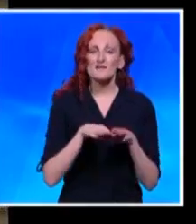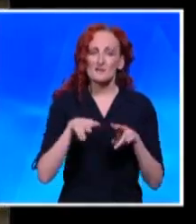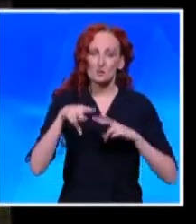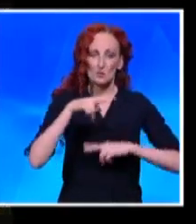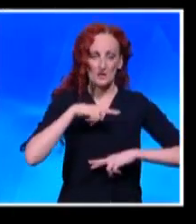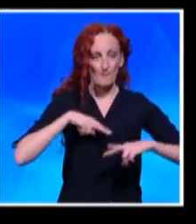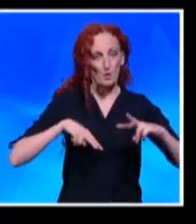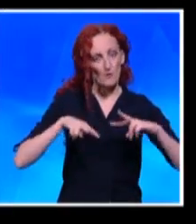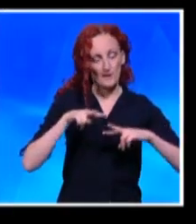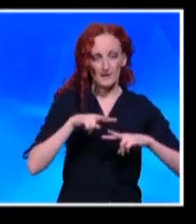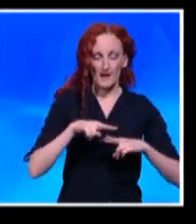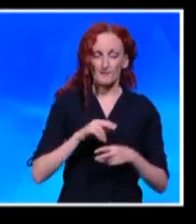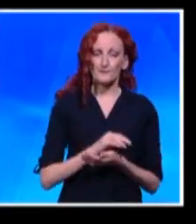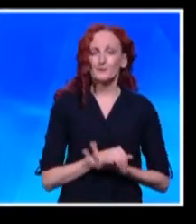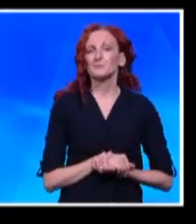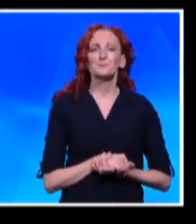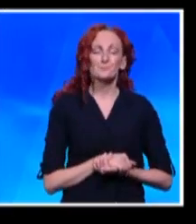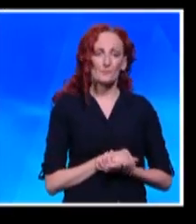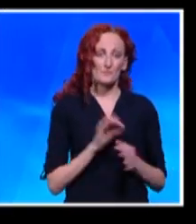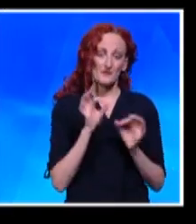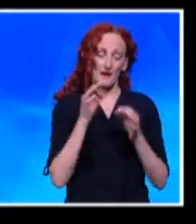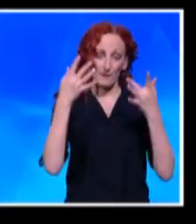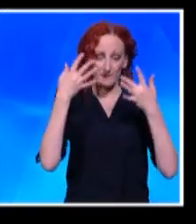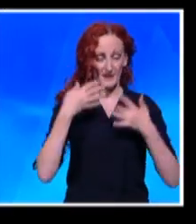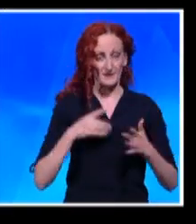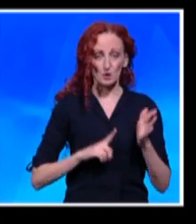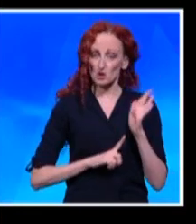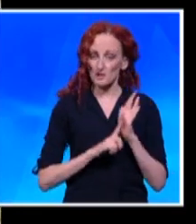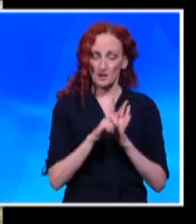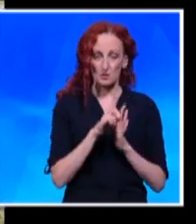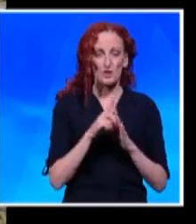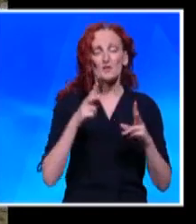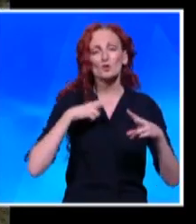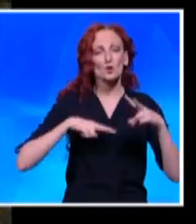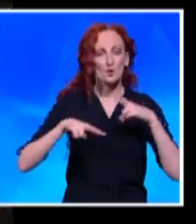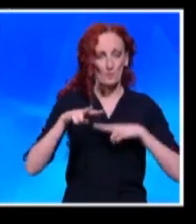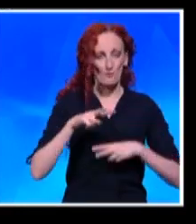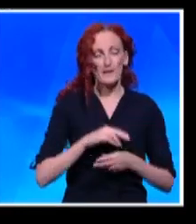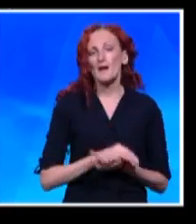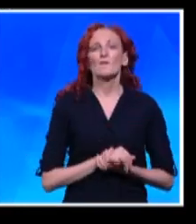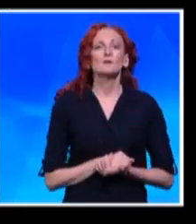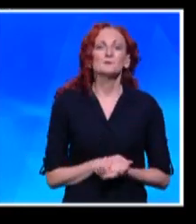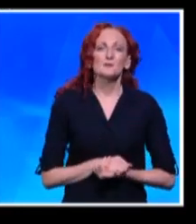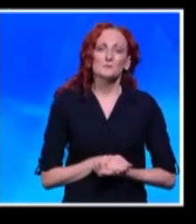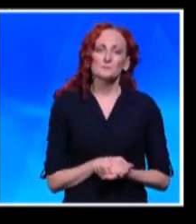нямам данни за резултата от това, от тази проверка.